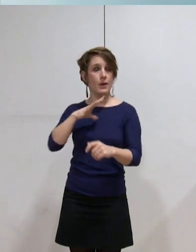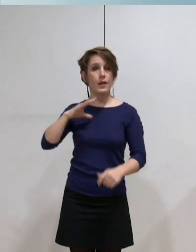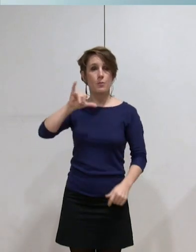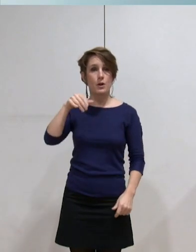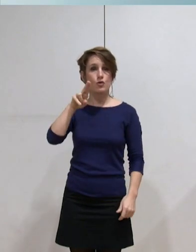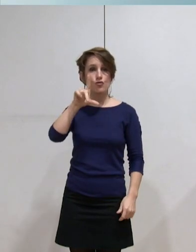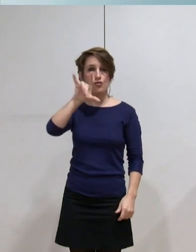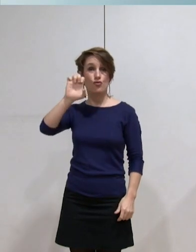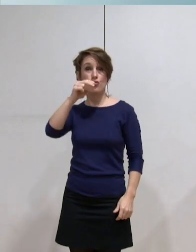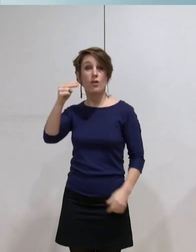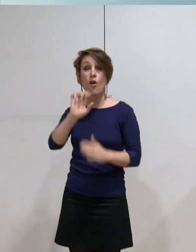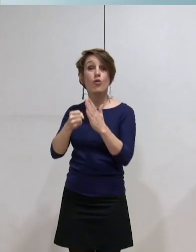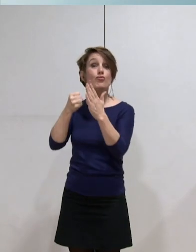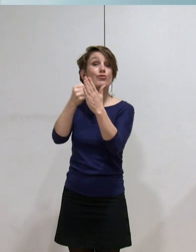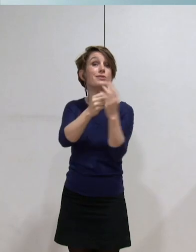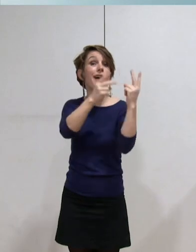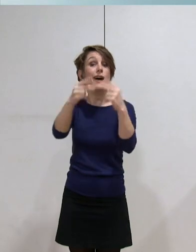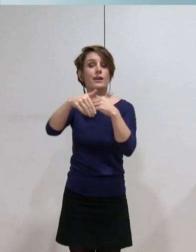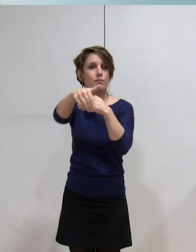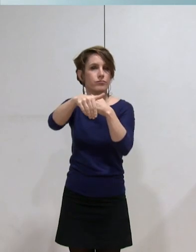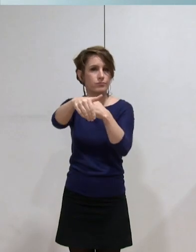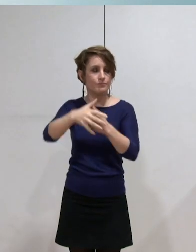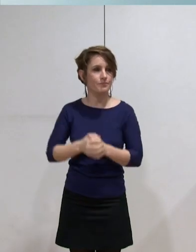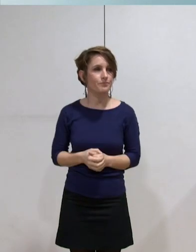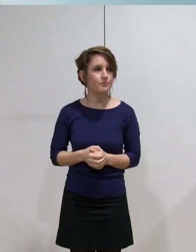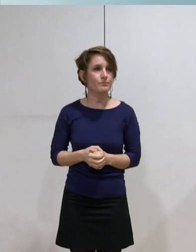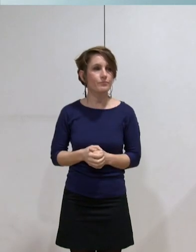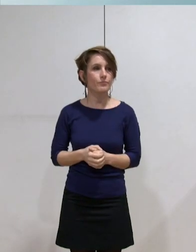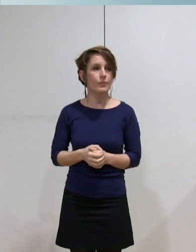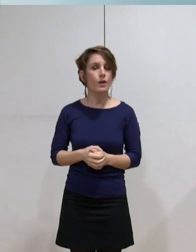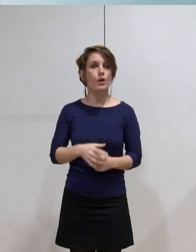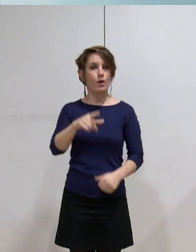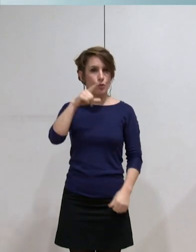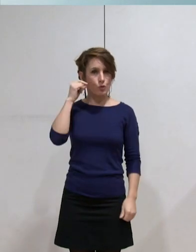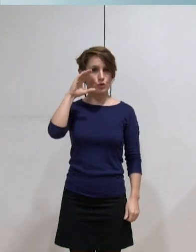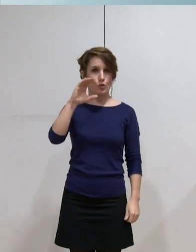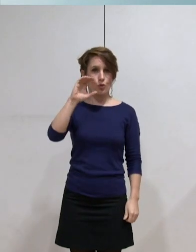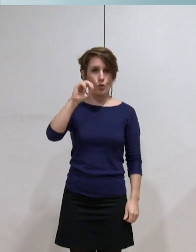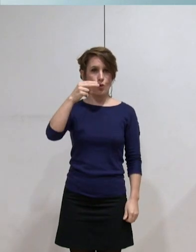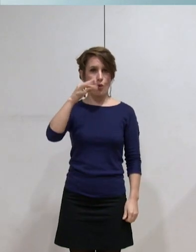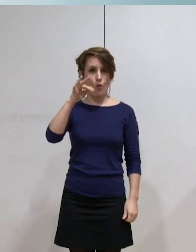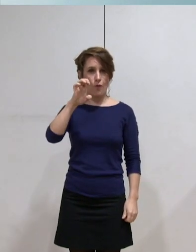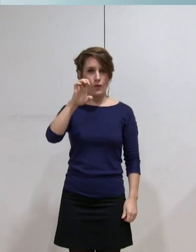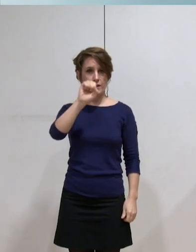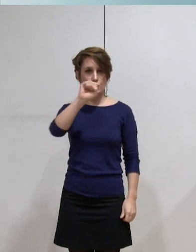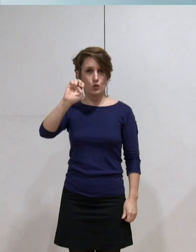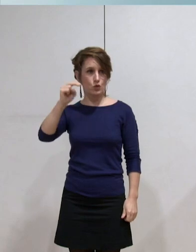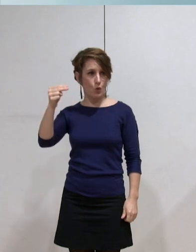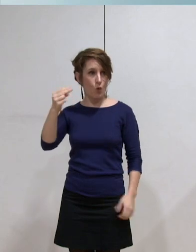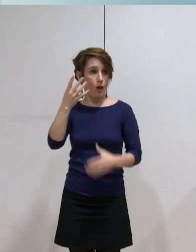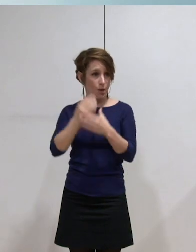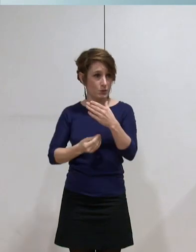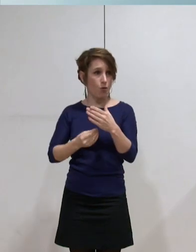Monsieur Emmanuel carose madame Marina giraudelin Monsieur Thierry